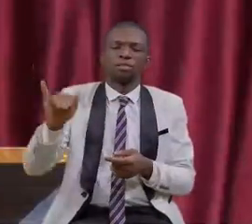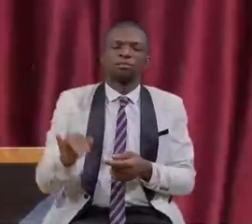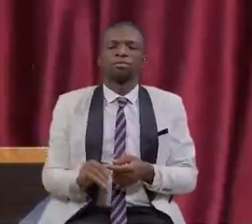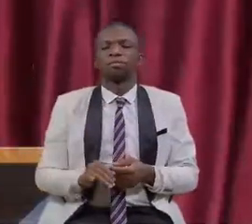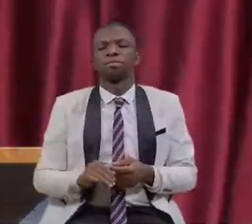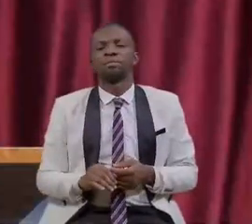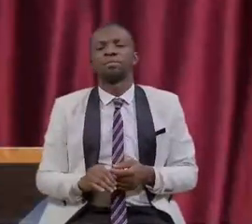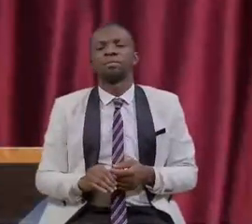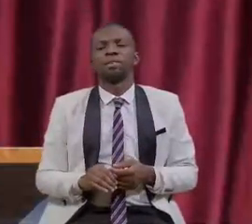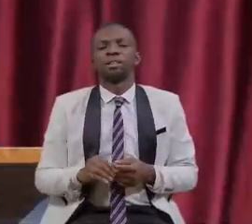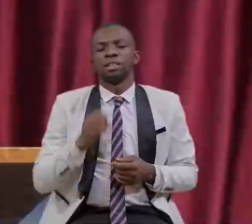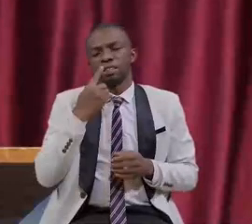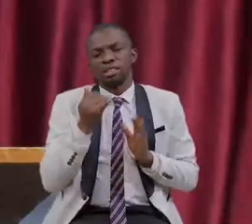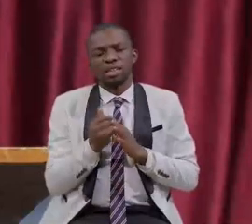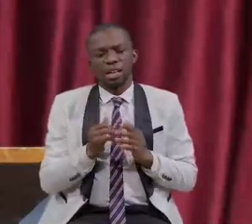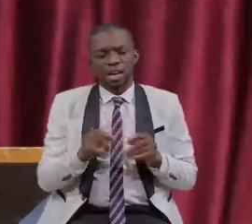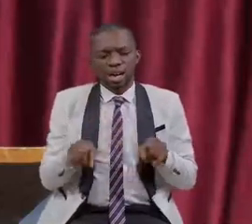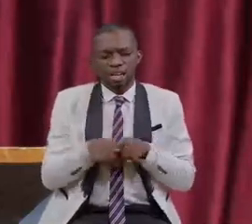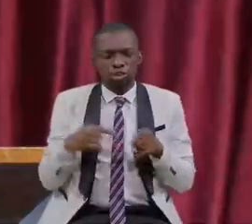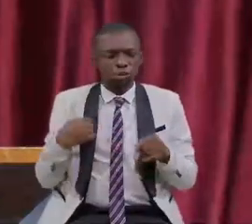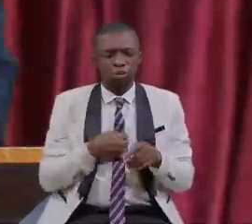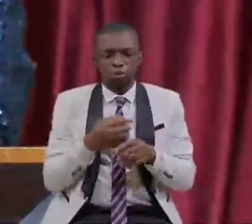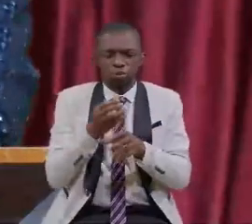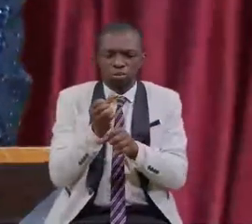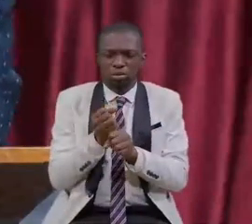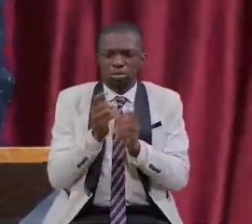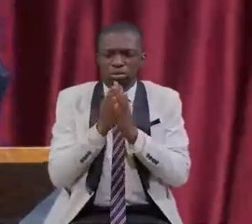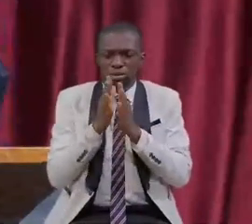il dit non seulement je fais cette prière ici sur terre,